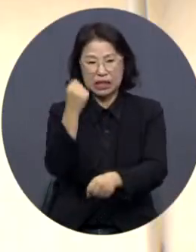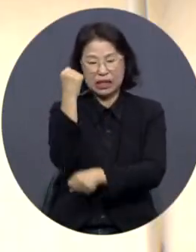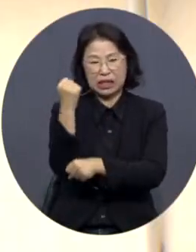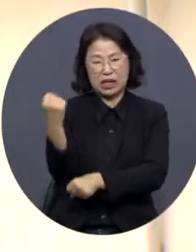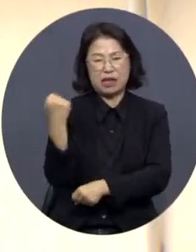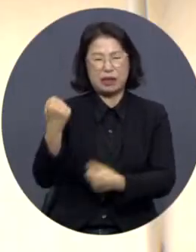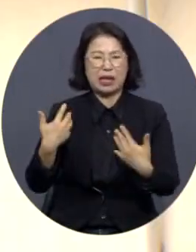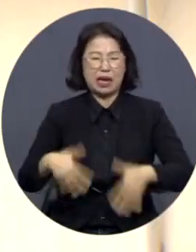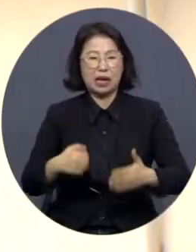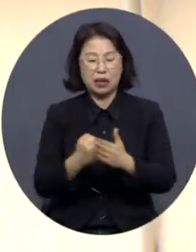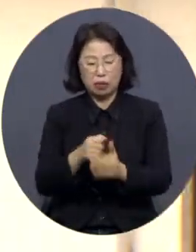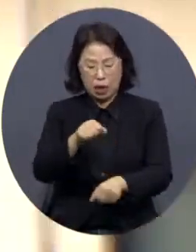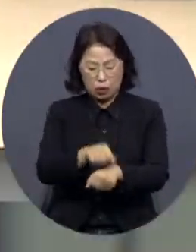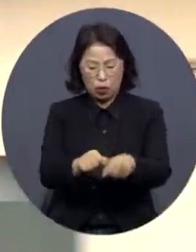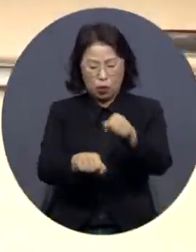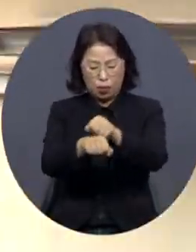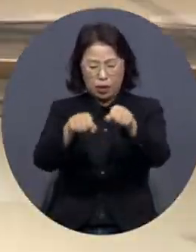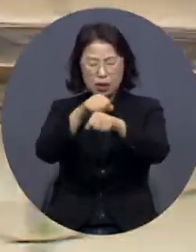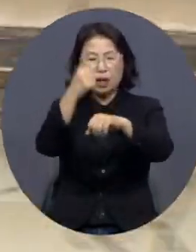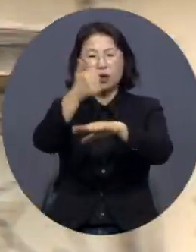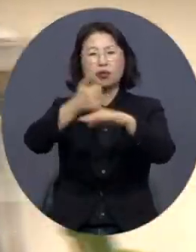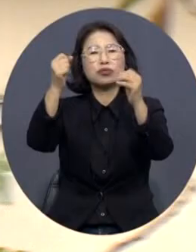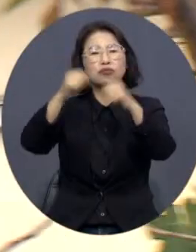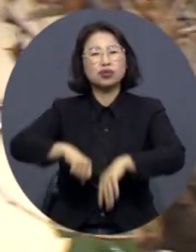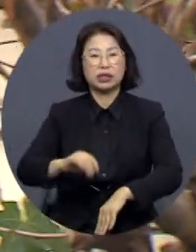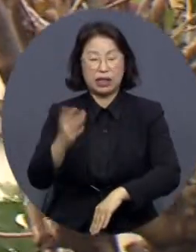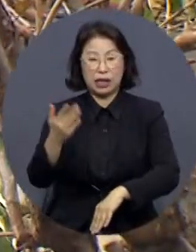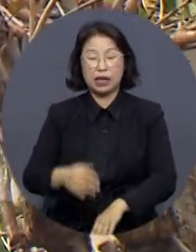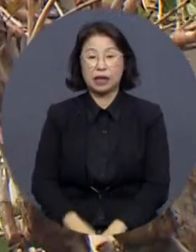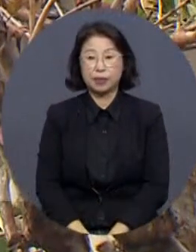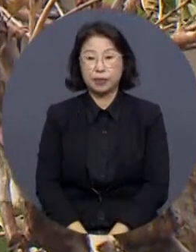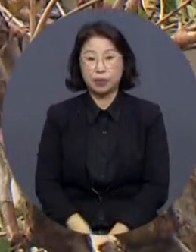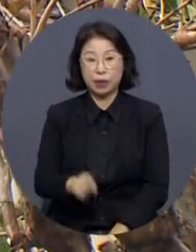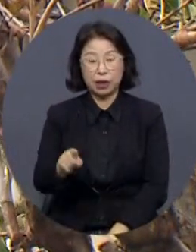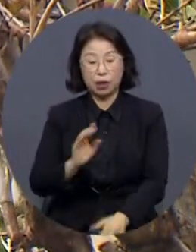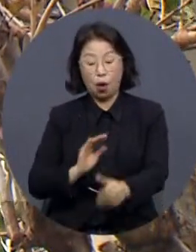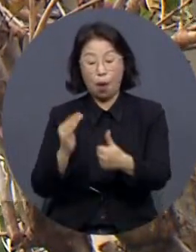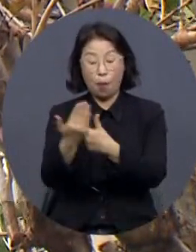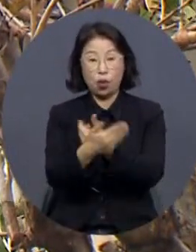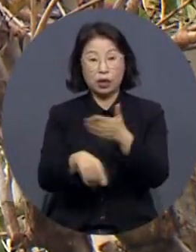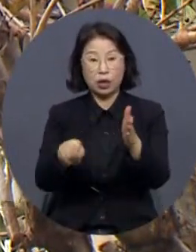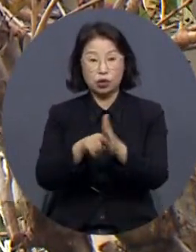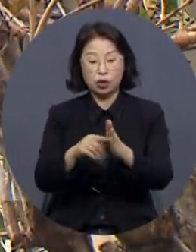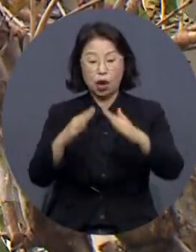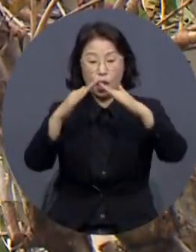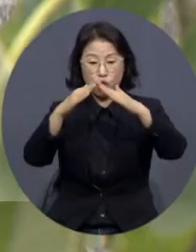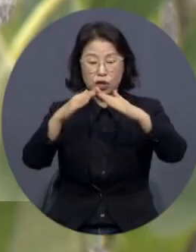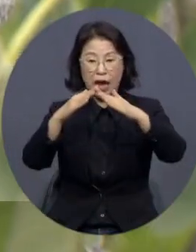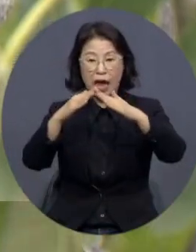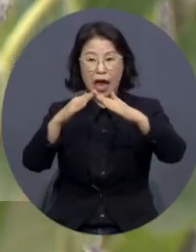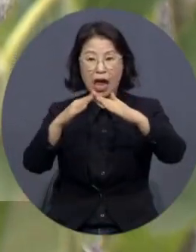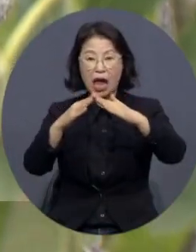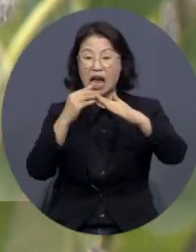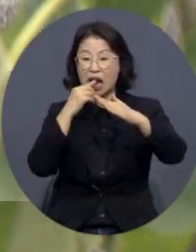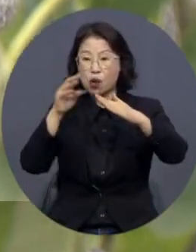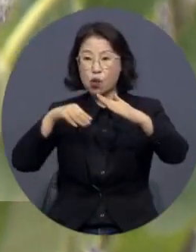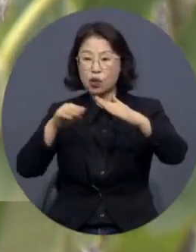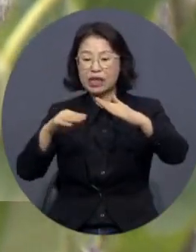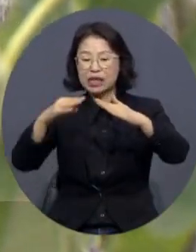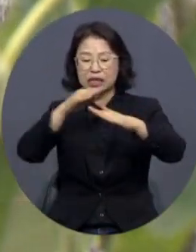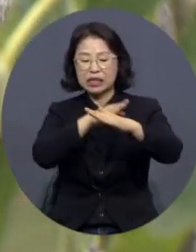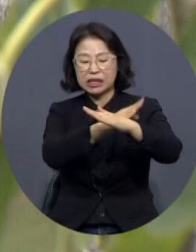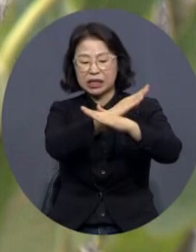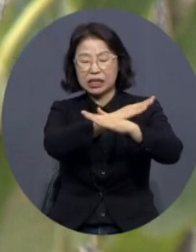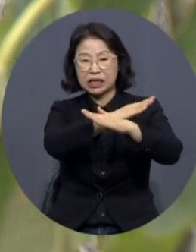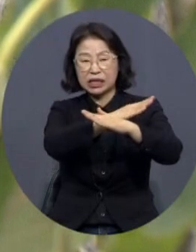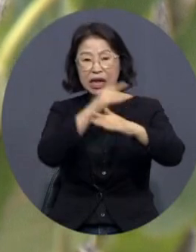약해 높이 쌓을수록 무너지기 쉽습니다이를 보완하기 위해 위에 한 번 더 콘크리트 볼을 올려